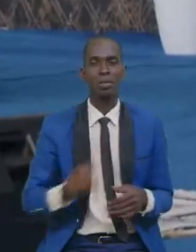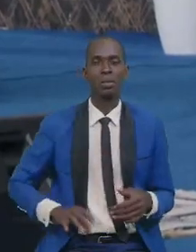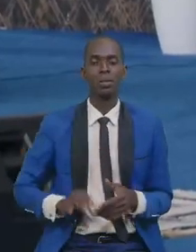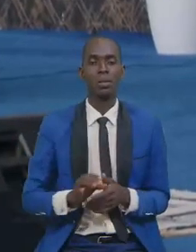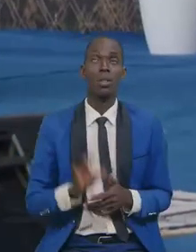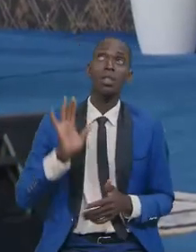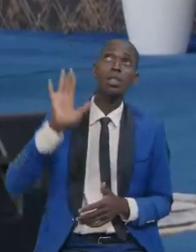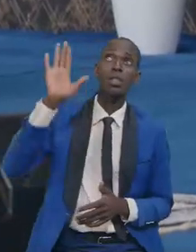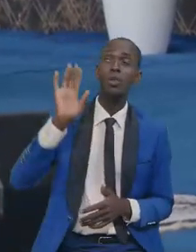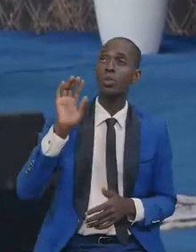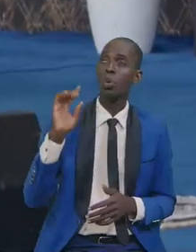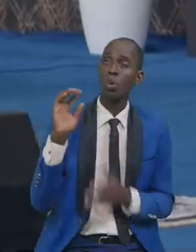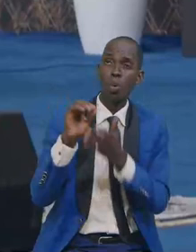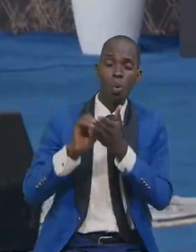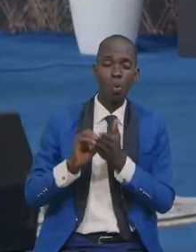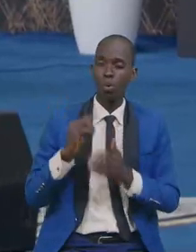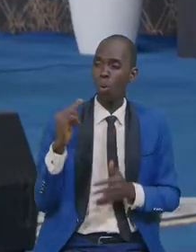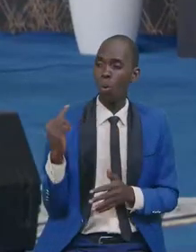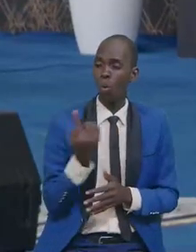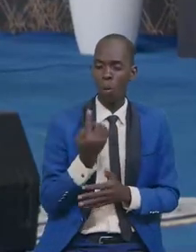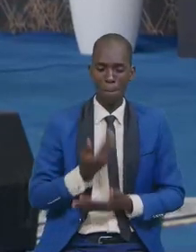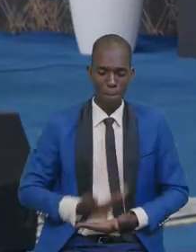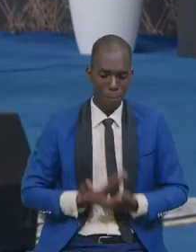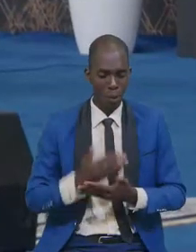Christ, son Fils unique,